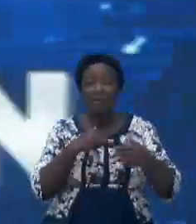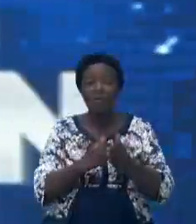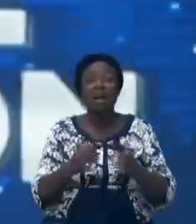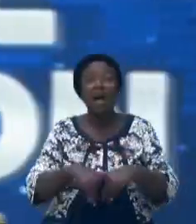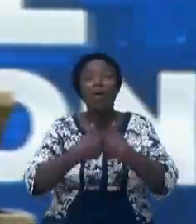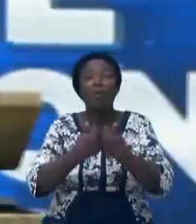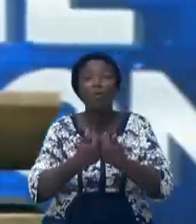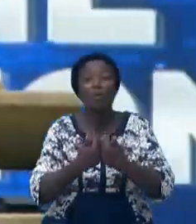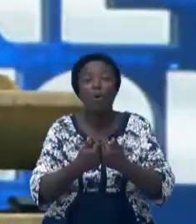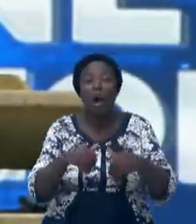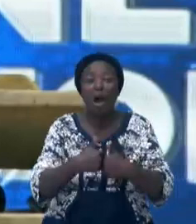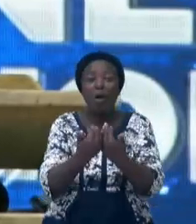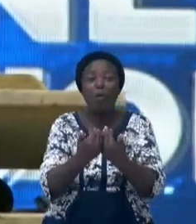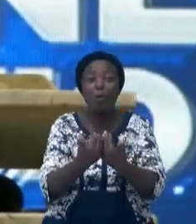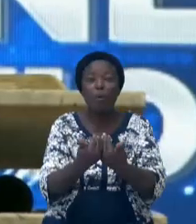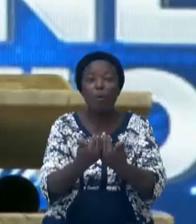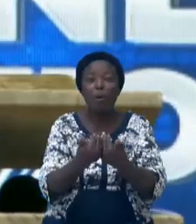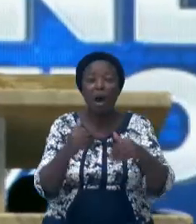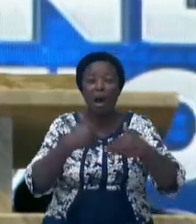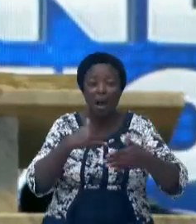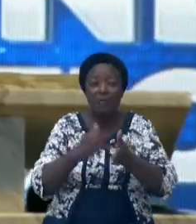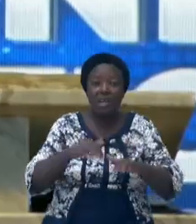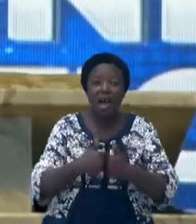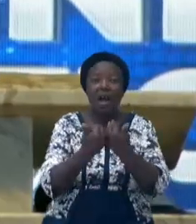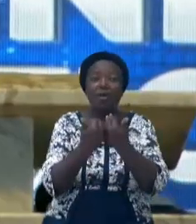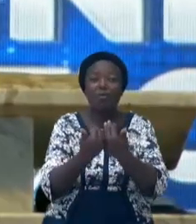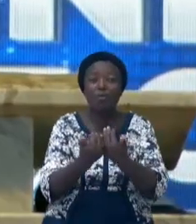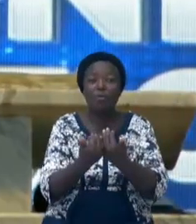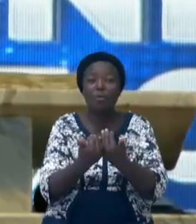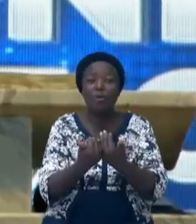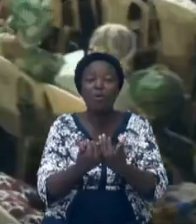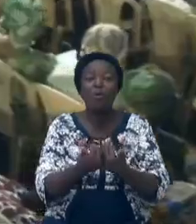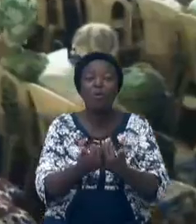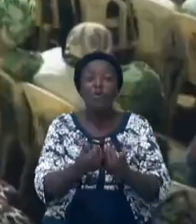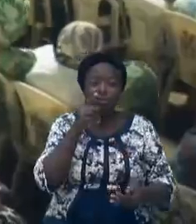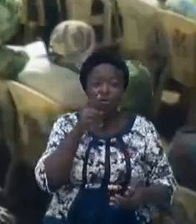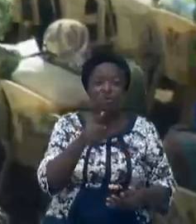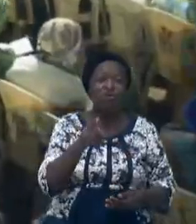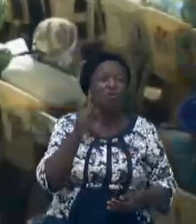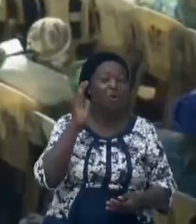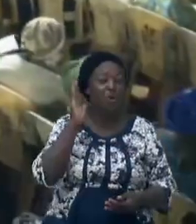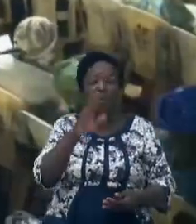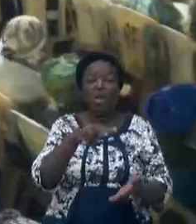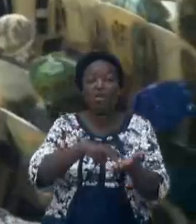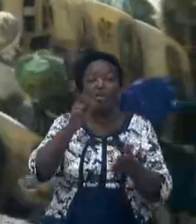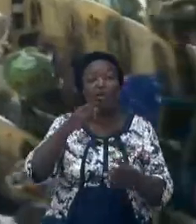la vie et qu'elles soient communs et qu'elle soit qu'on m'a dit moi